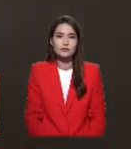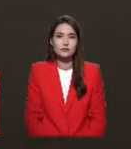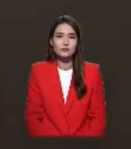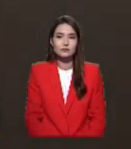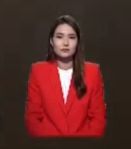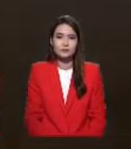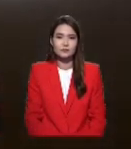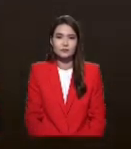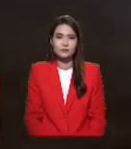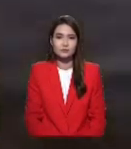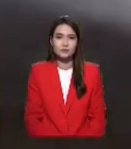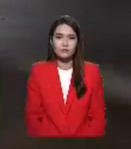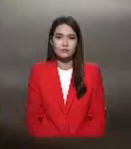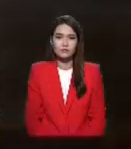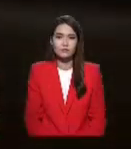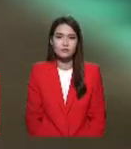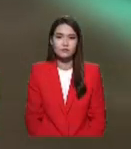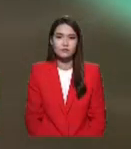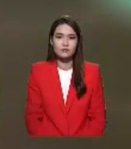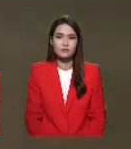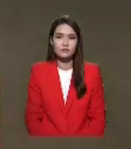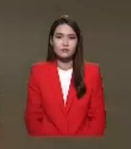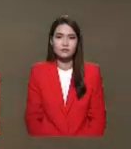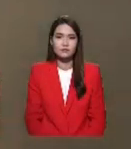У нас медовый во всем городе.